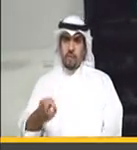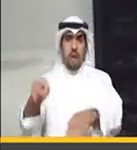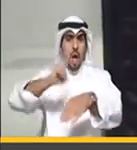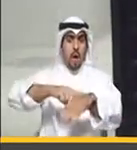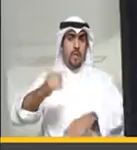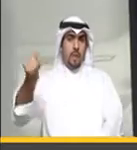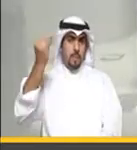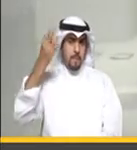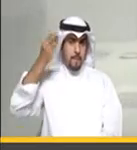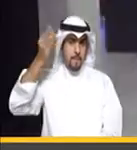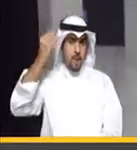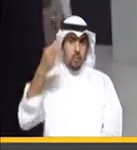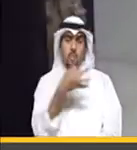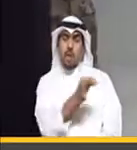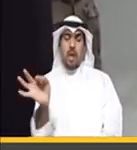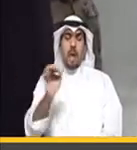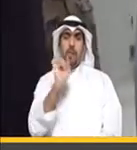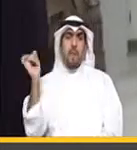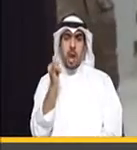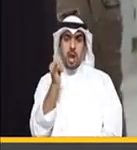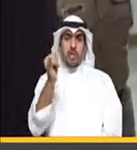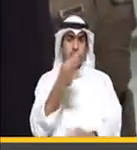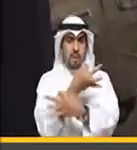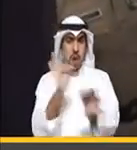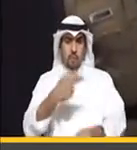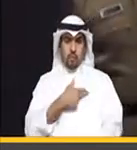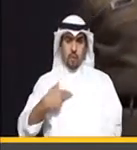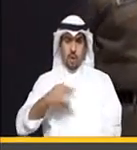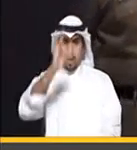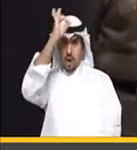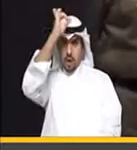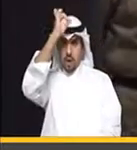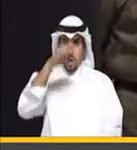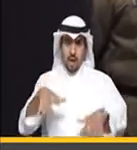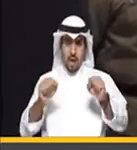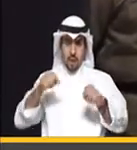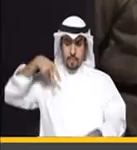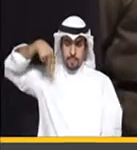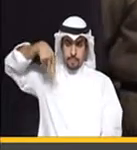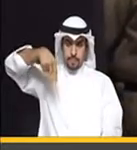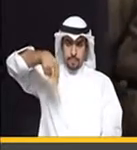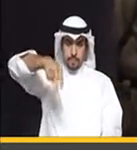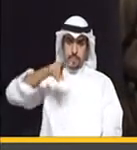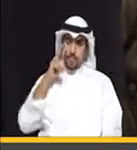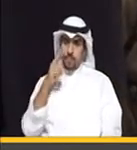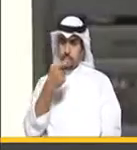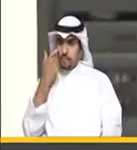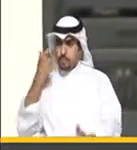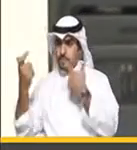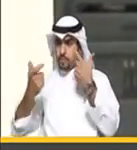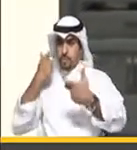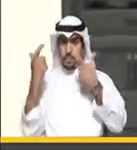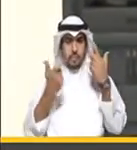الوقائية والجنائية. ثم تفقد معاليه أقسام الموقع الاحتياطي ابتداء من